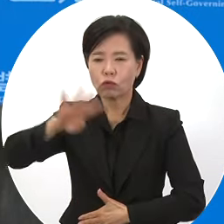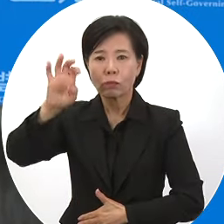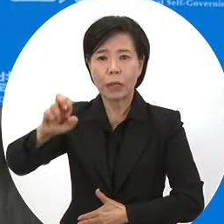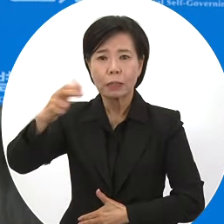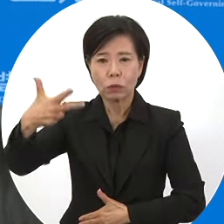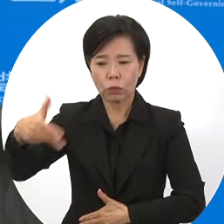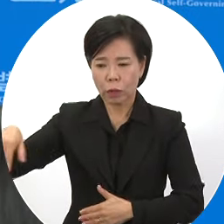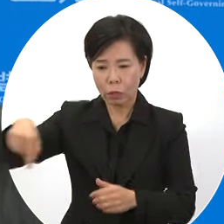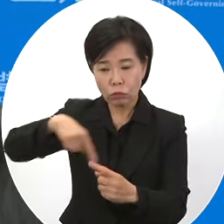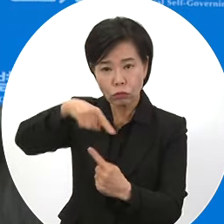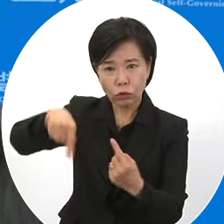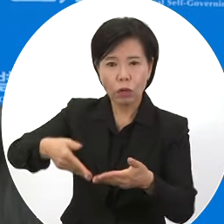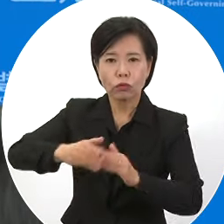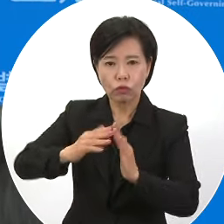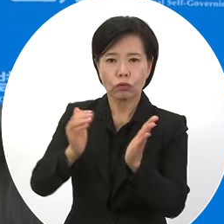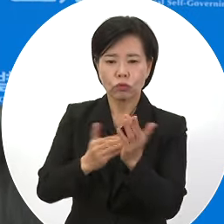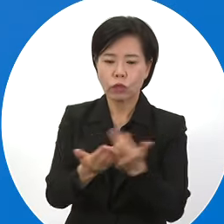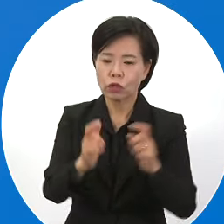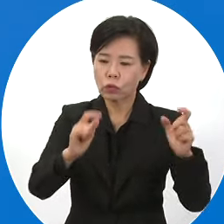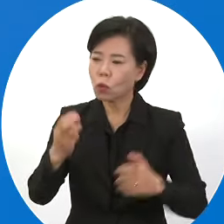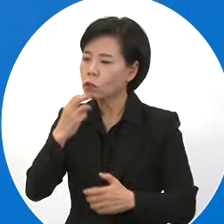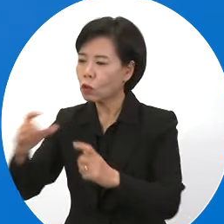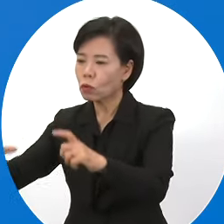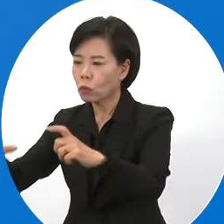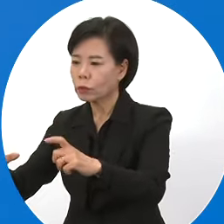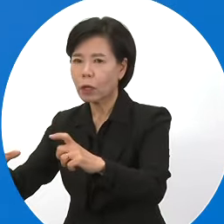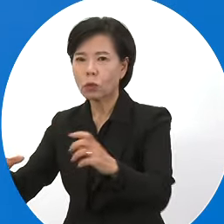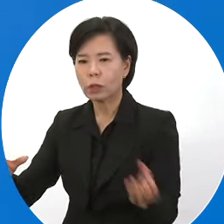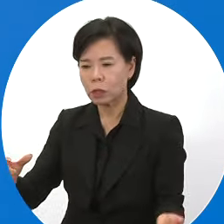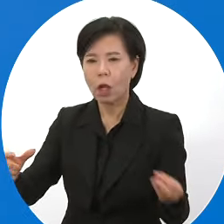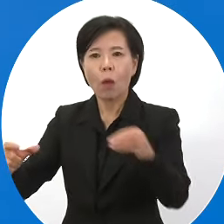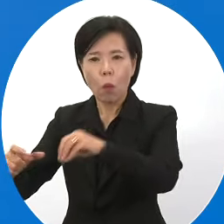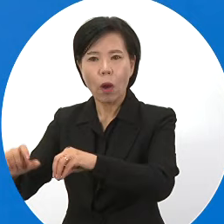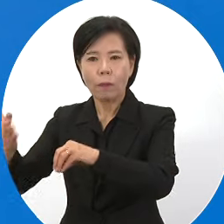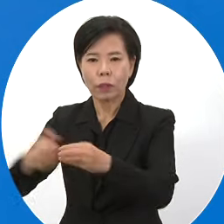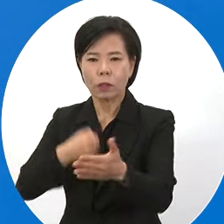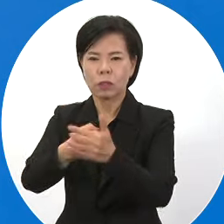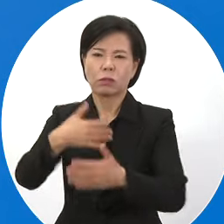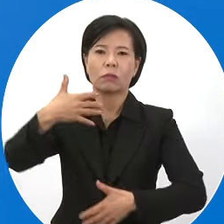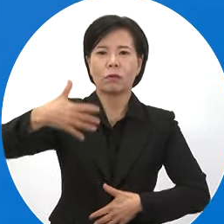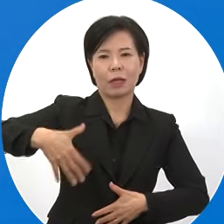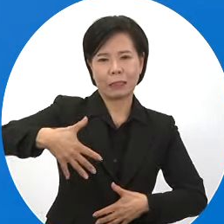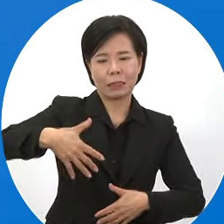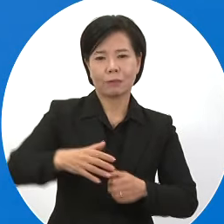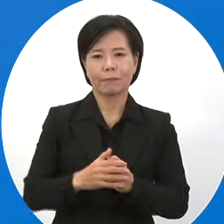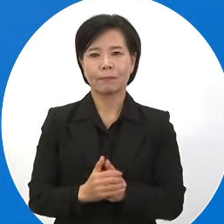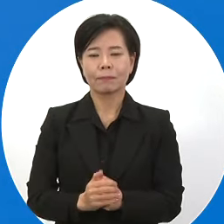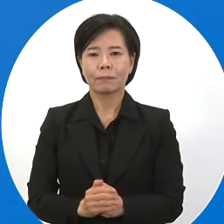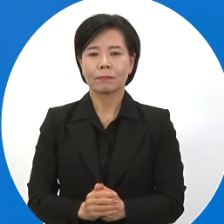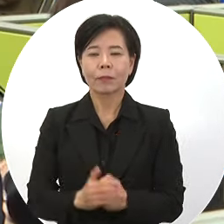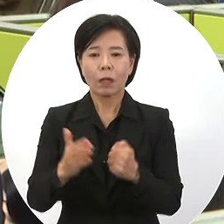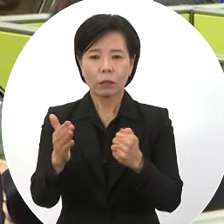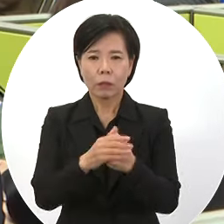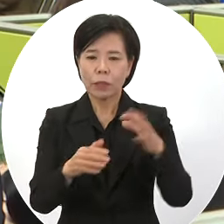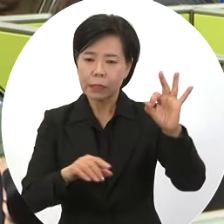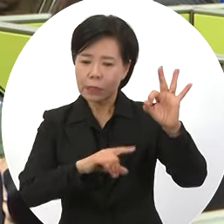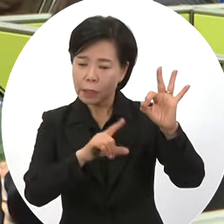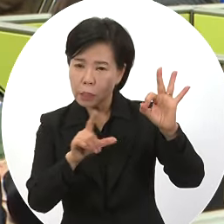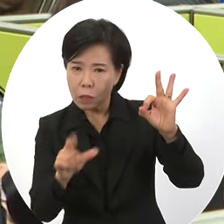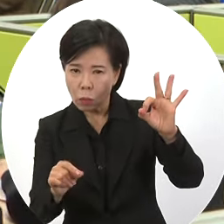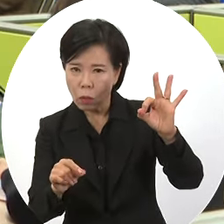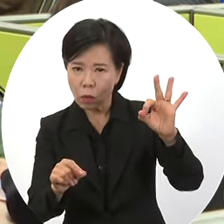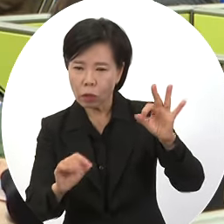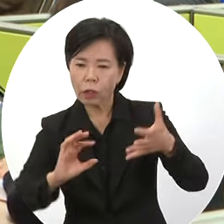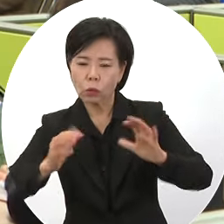47개가 운영되고 있지만 제주 지역은 서울권역에 포함돼 지정받지 못하고 있는 상황입니다. 10월